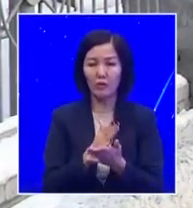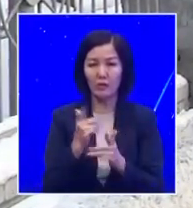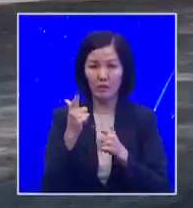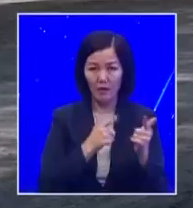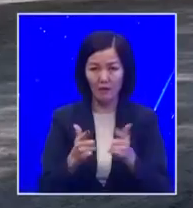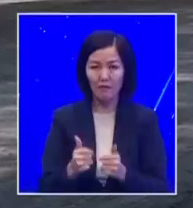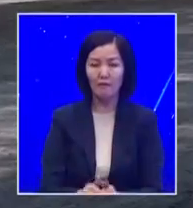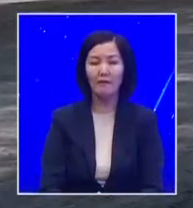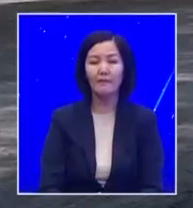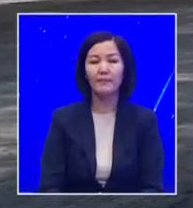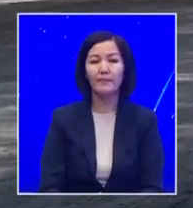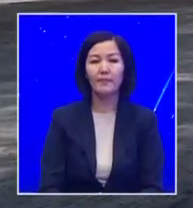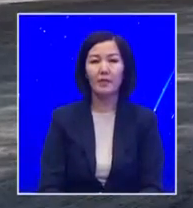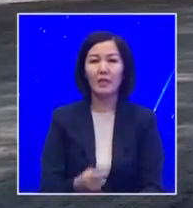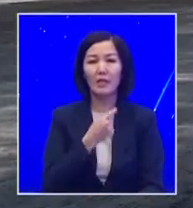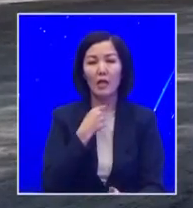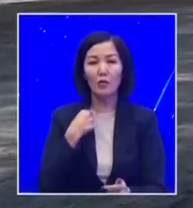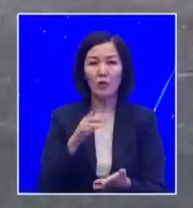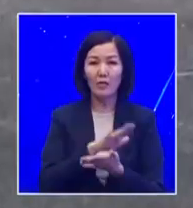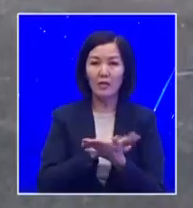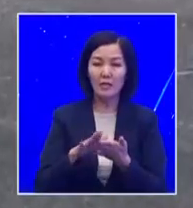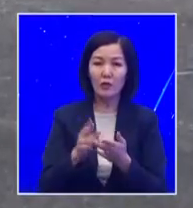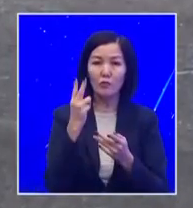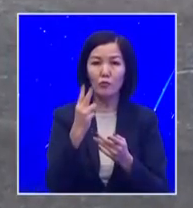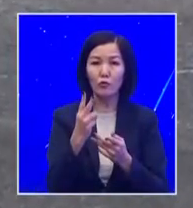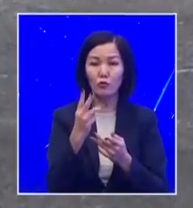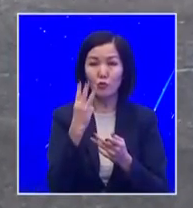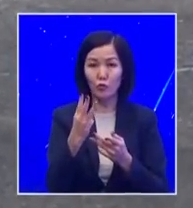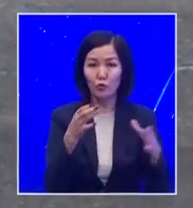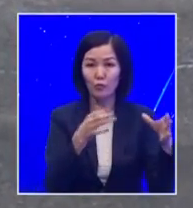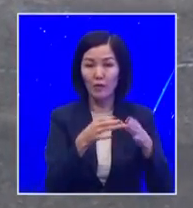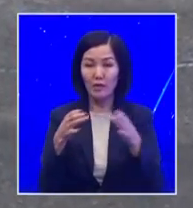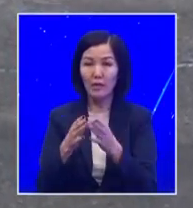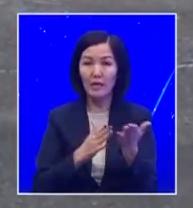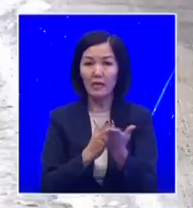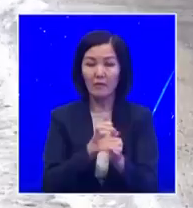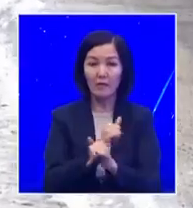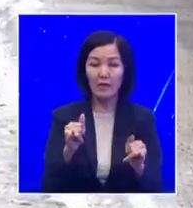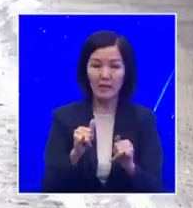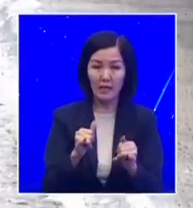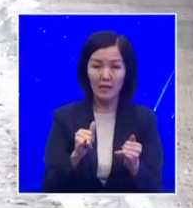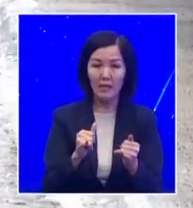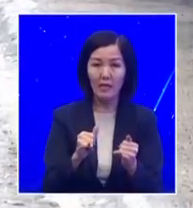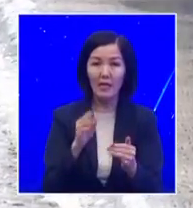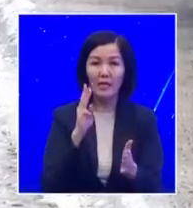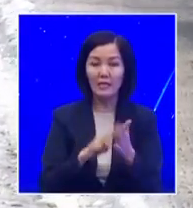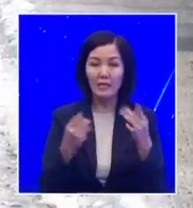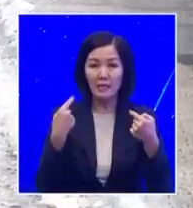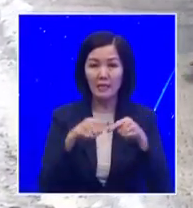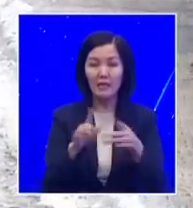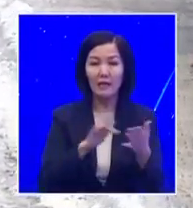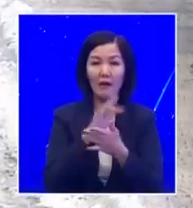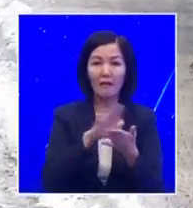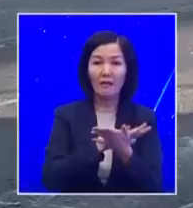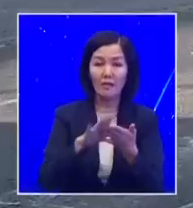қойдық. Жалпы Талдықорғанның тазалығы үшін үш мердігер мекеме жұмыс жүргізеді. Күнделікті 80 техника қаланы тазартуға жұмылдырылады